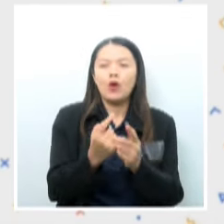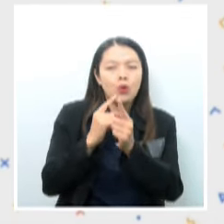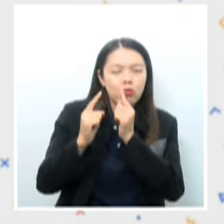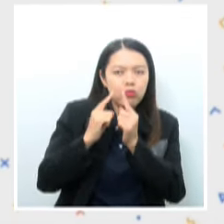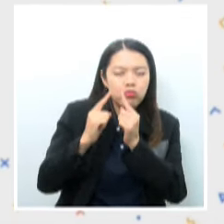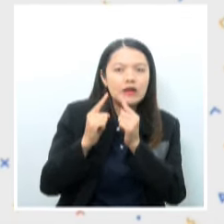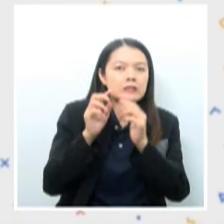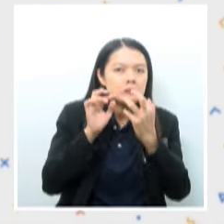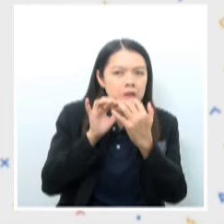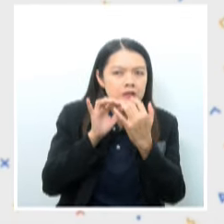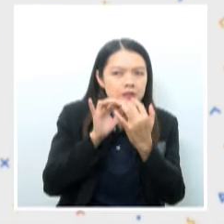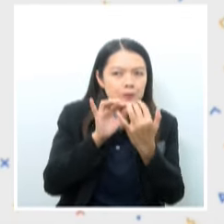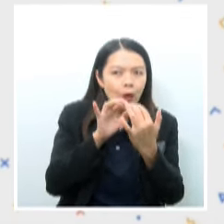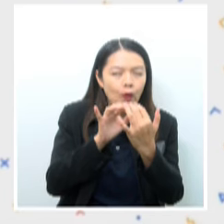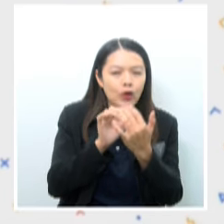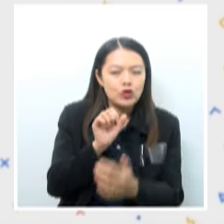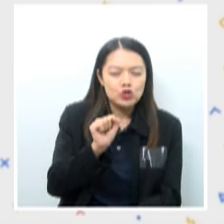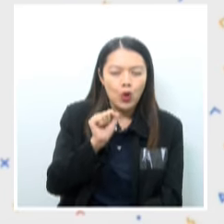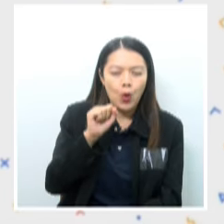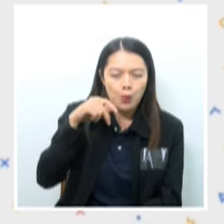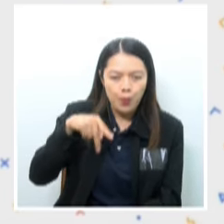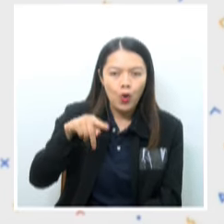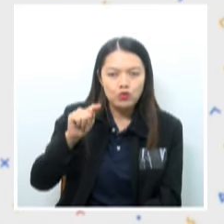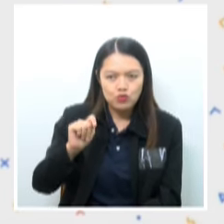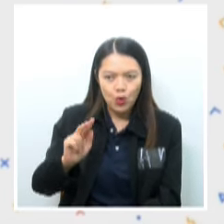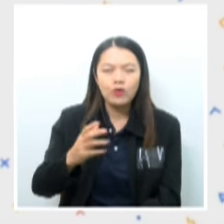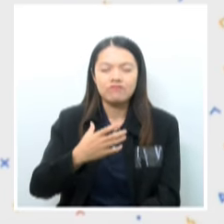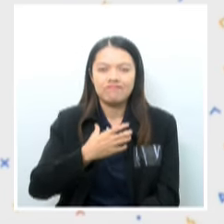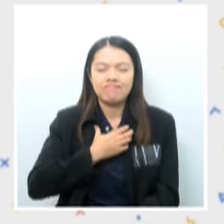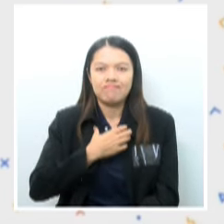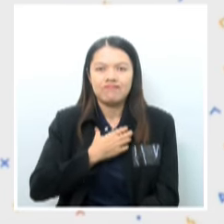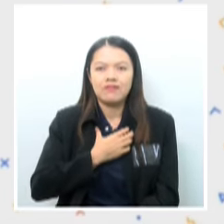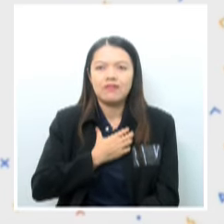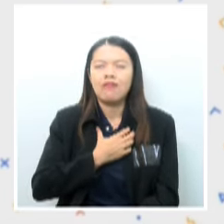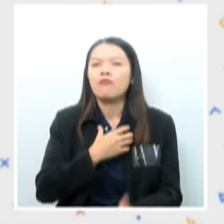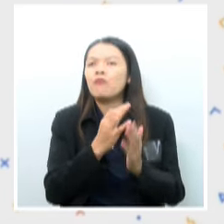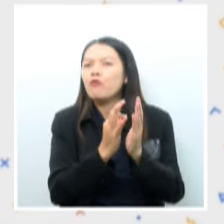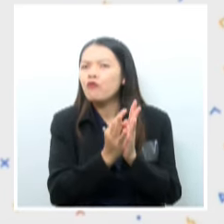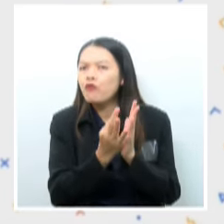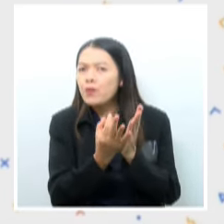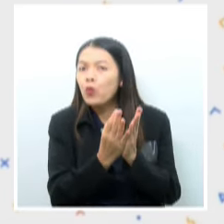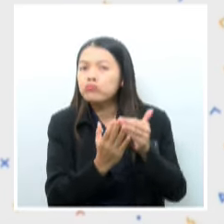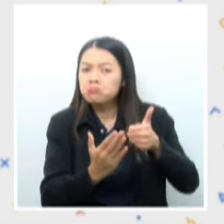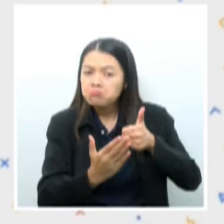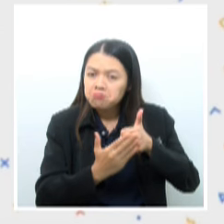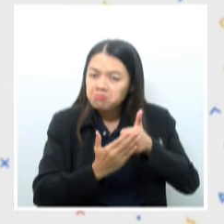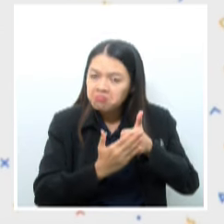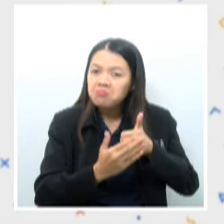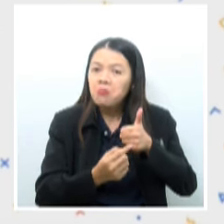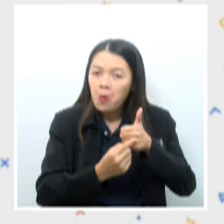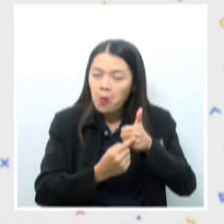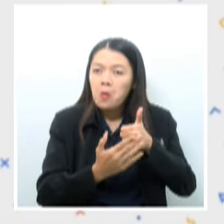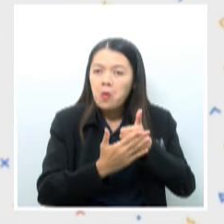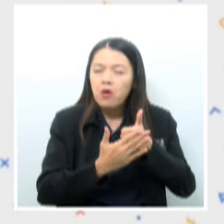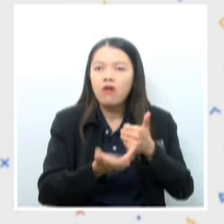เป็นการสื่อสารทีมสปอตฮอทางสปอตฮอเองเรายังต้องการเพจต่างๆนะครับที่จะมาเป็นสีสันเป็นการสื่อส